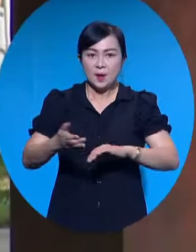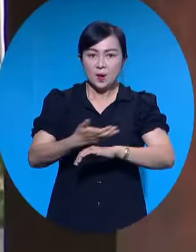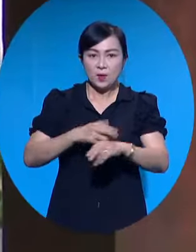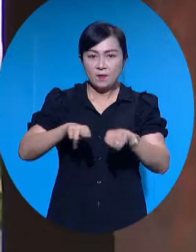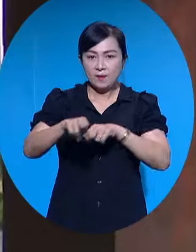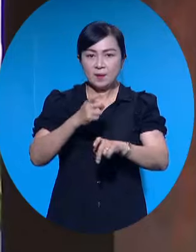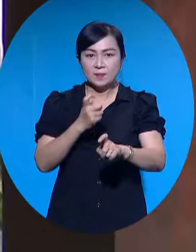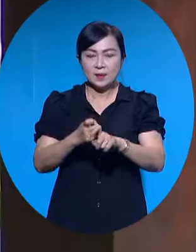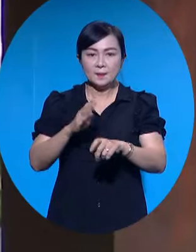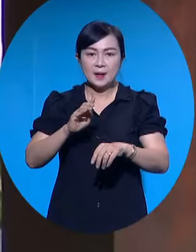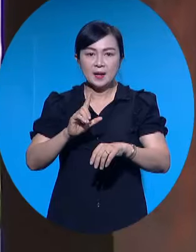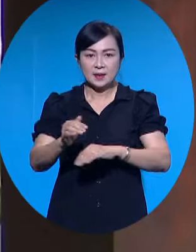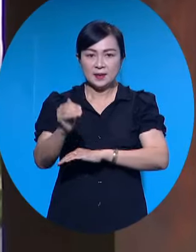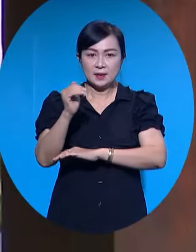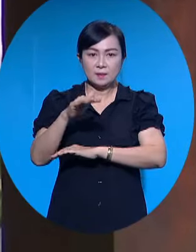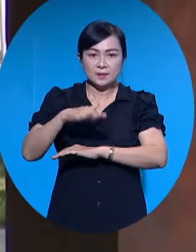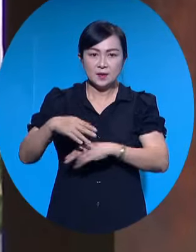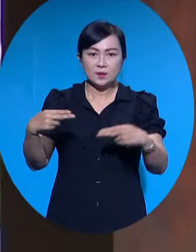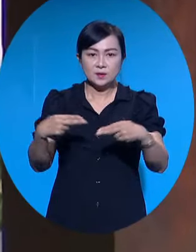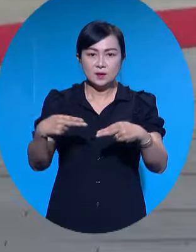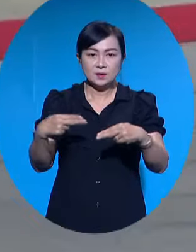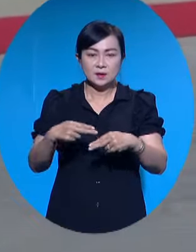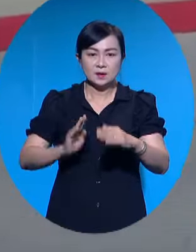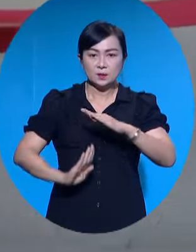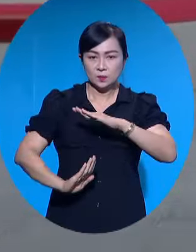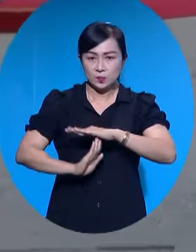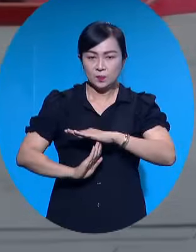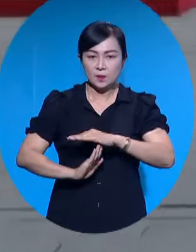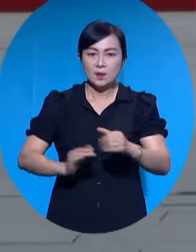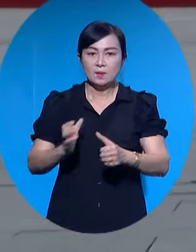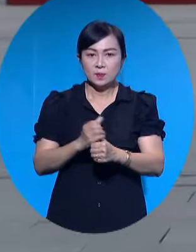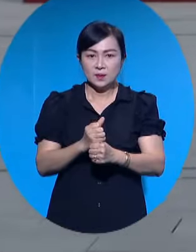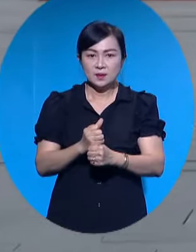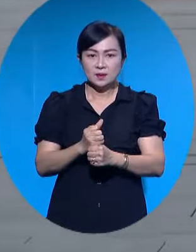ba nước Pháp, Đức và Ba Lan thành lập ngay sau chiến tranh lạnh kết thúc, với